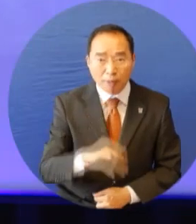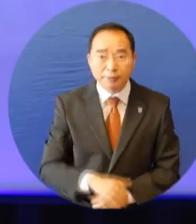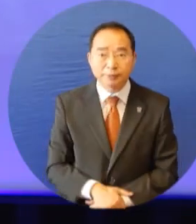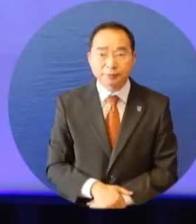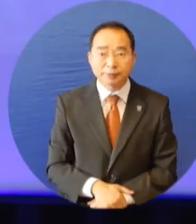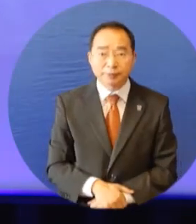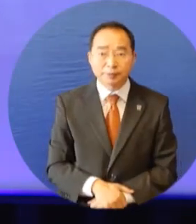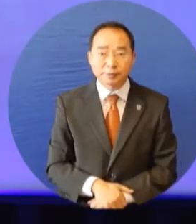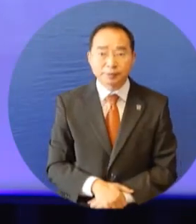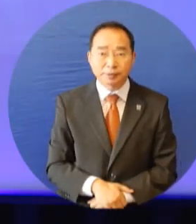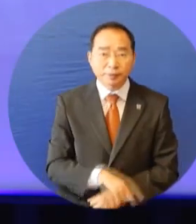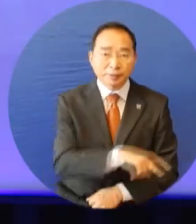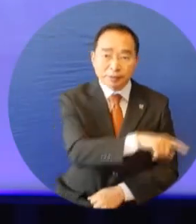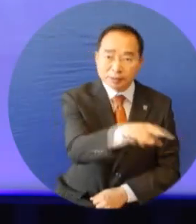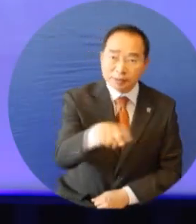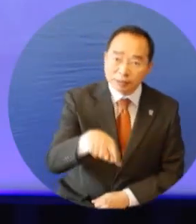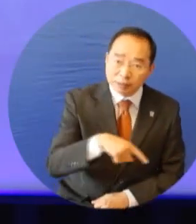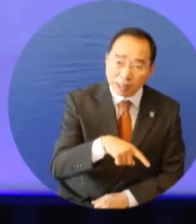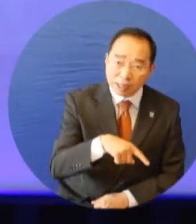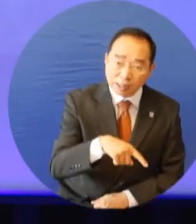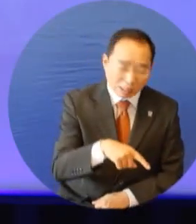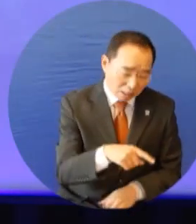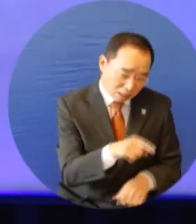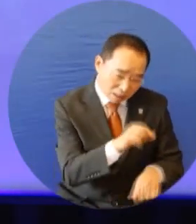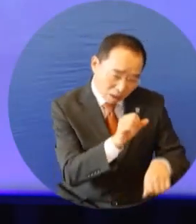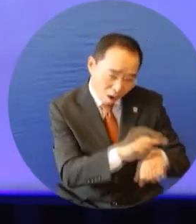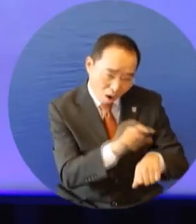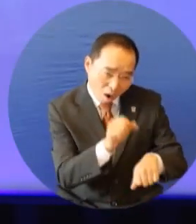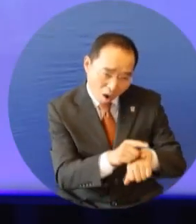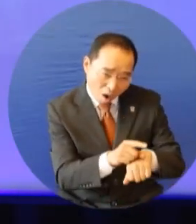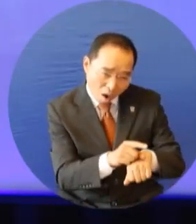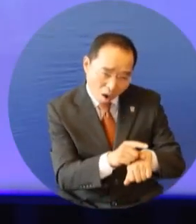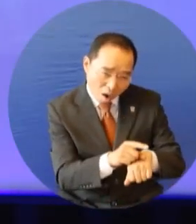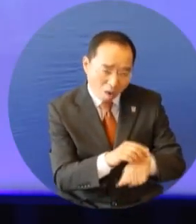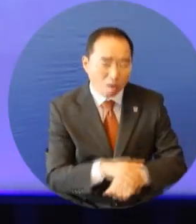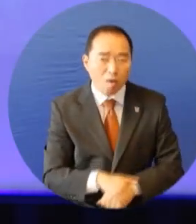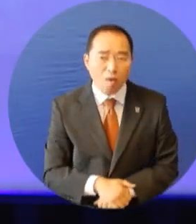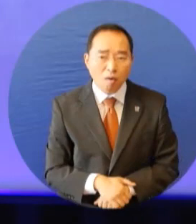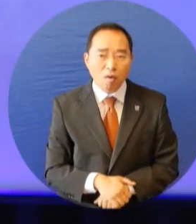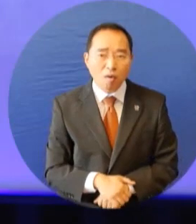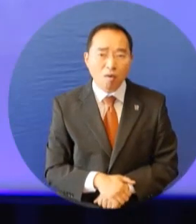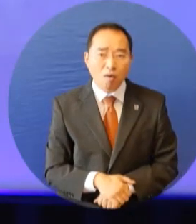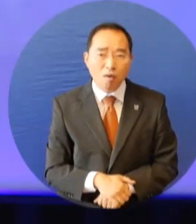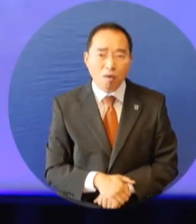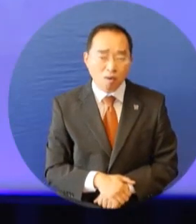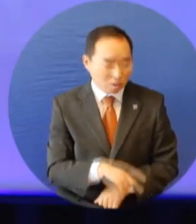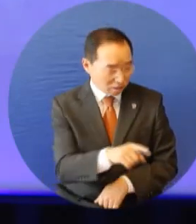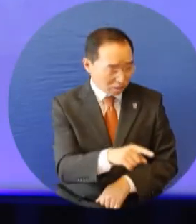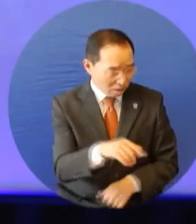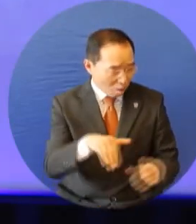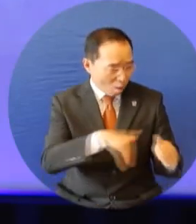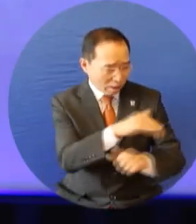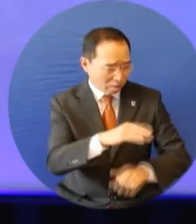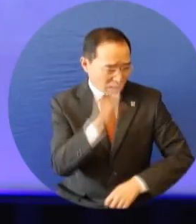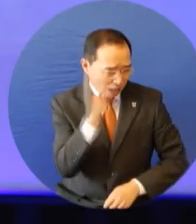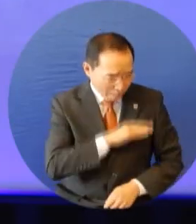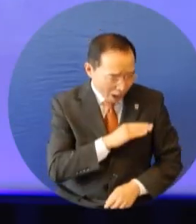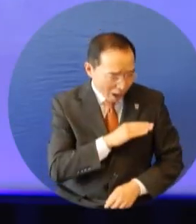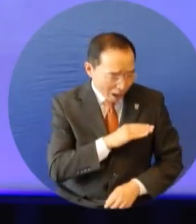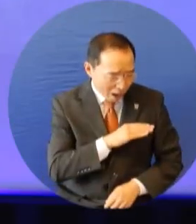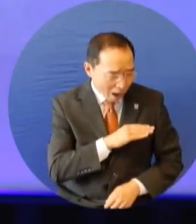들풀. 그 지천에 널려있는 그 풀의 이 습성과 그들이 가지고 있는 그 성분. 과연